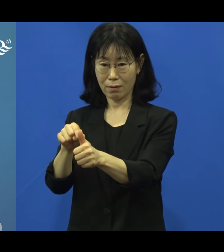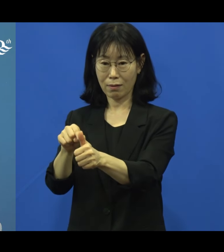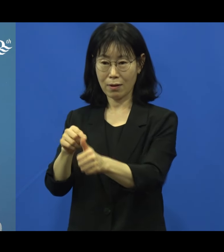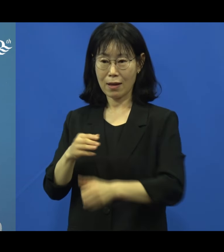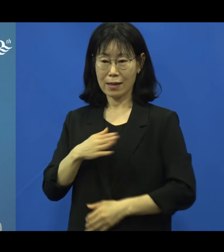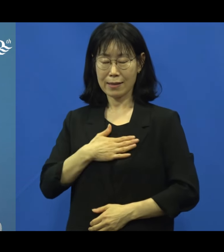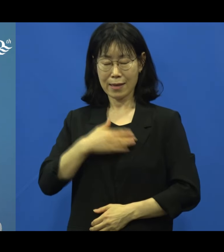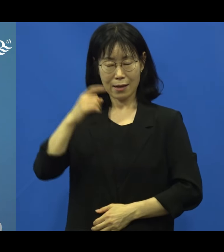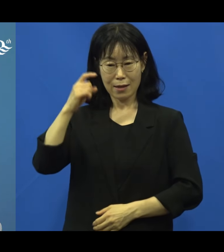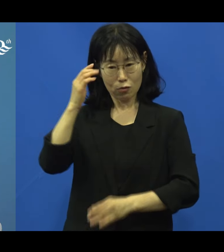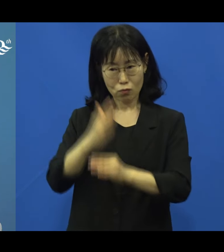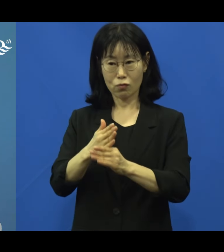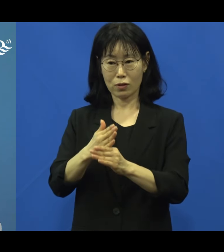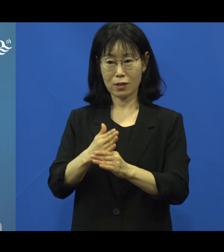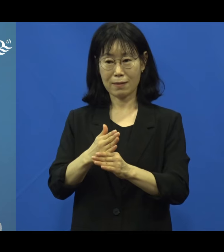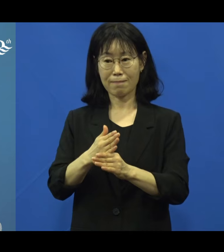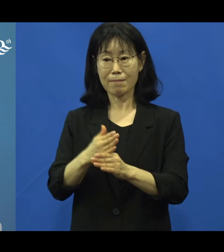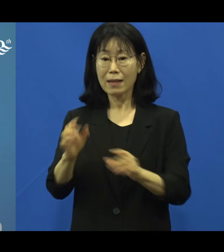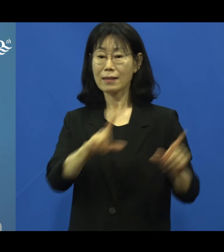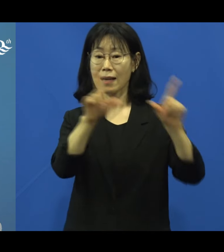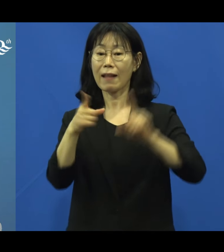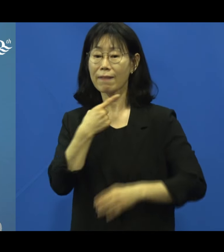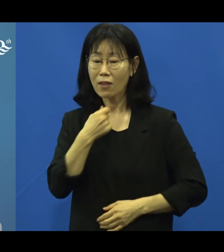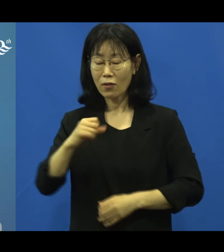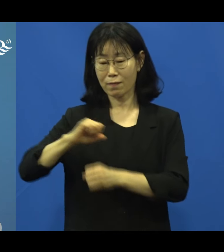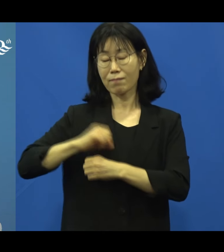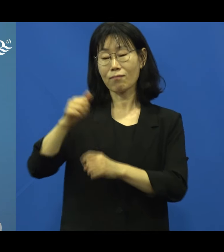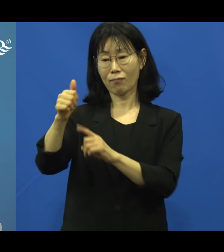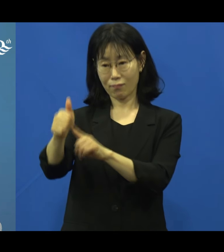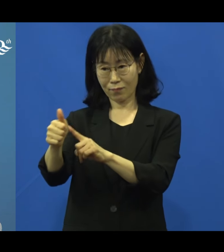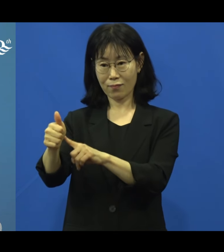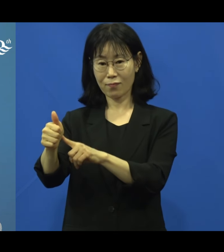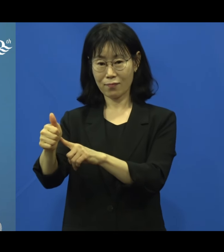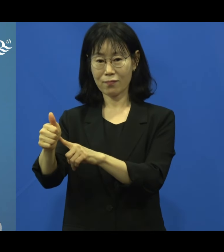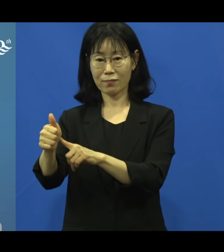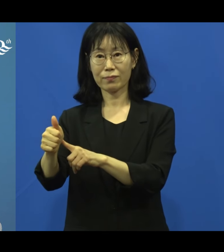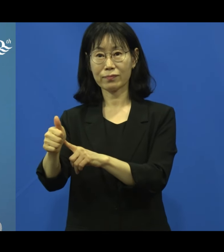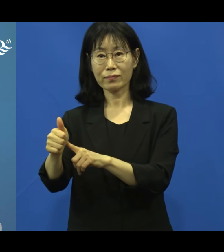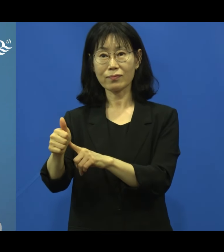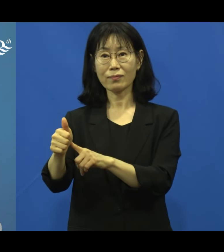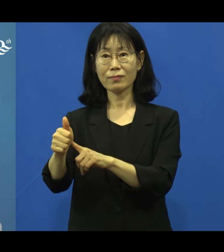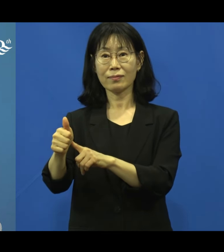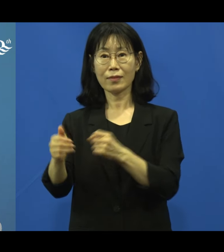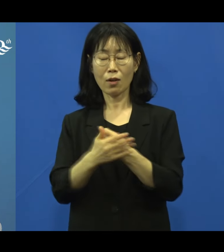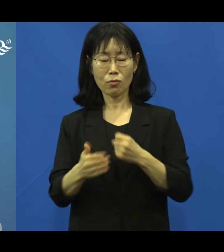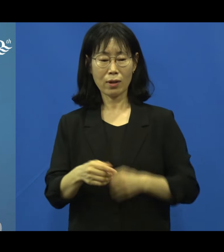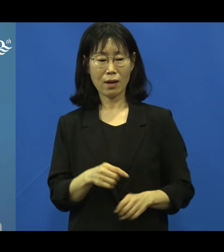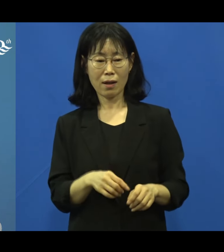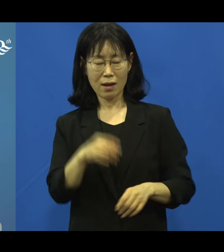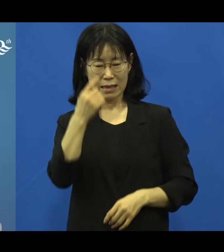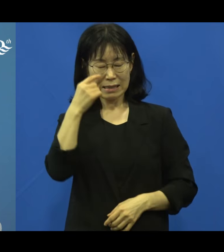그죠? 자신의 생각과 다른 상황이 펼쳐지면 받아들이지 못한 거죠.